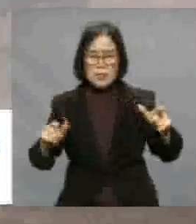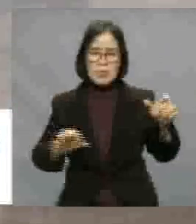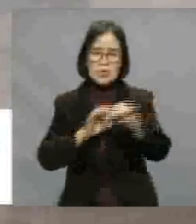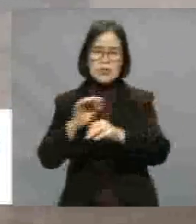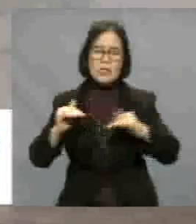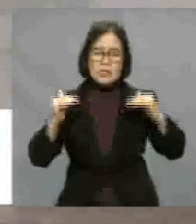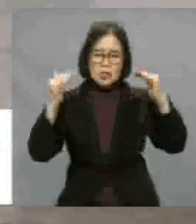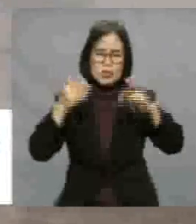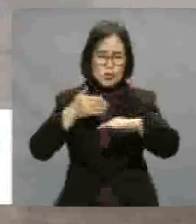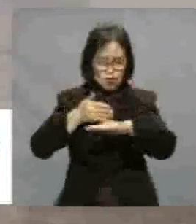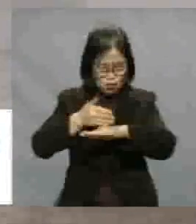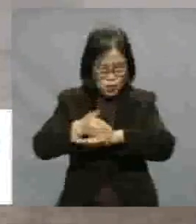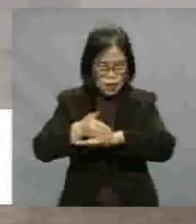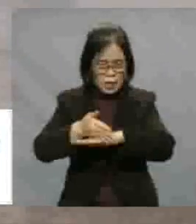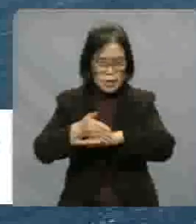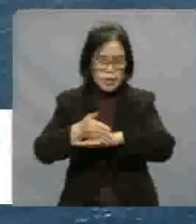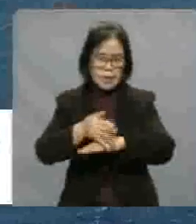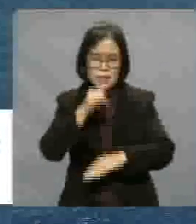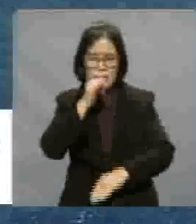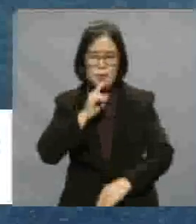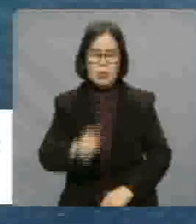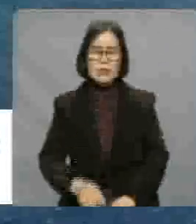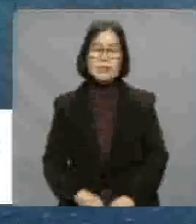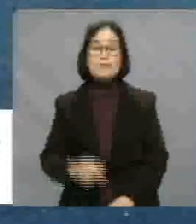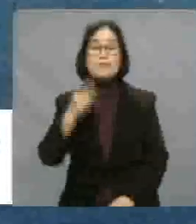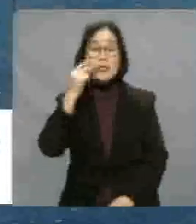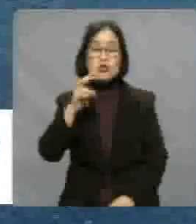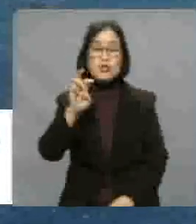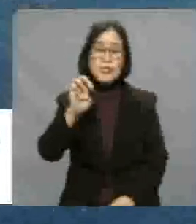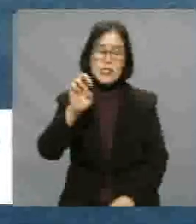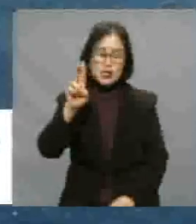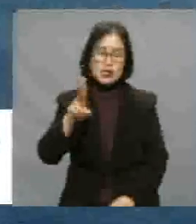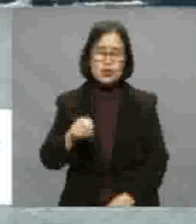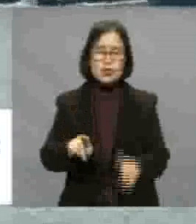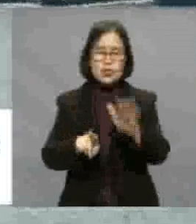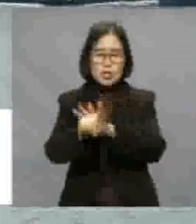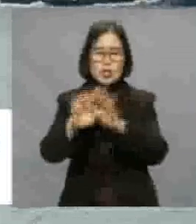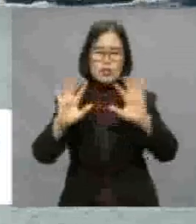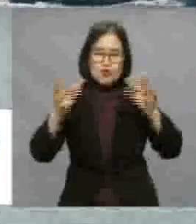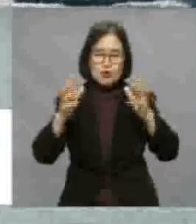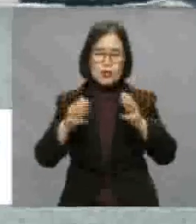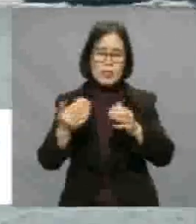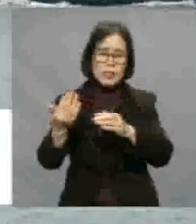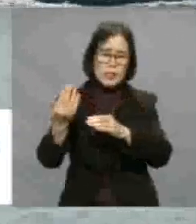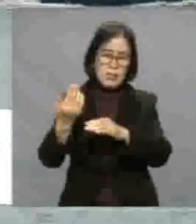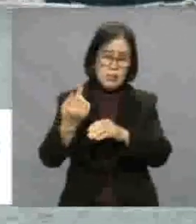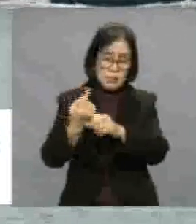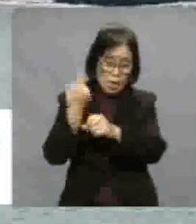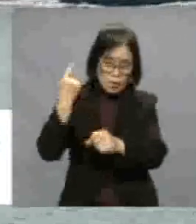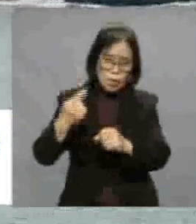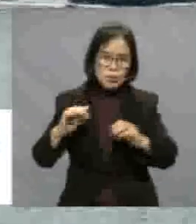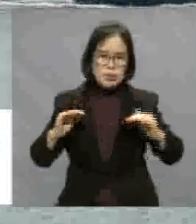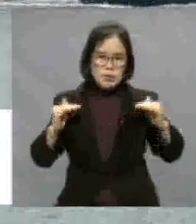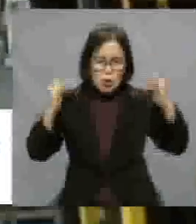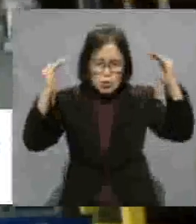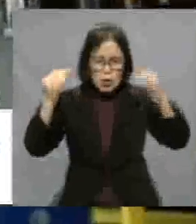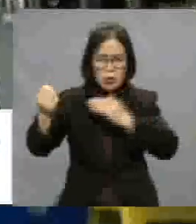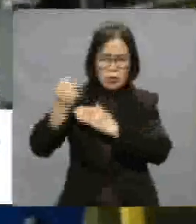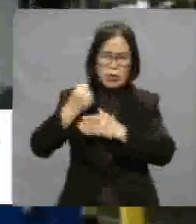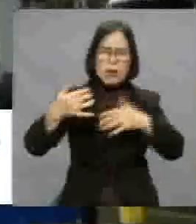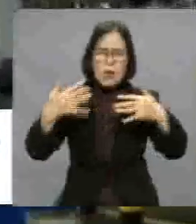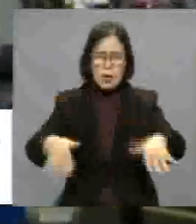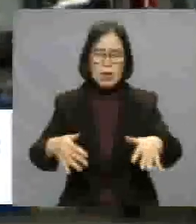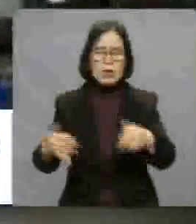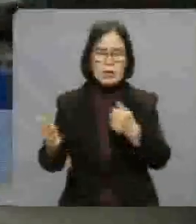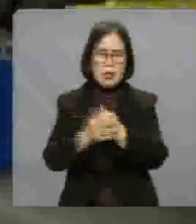성장 둔화의 배경으로 꼽았습니다. 또 미국, EU 등 선진국들의 지난해 성장 동력이 크게 약화한 것이